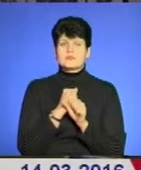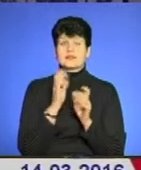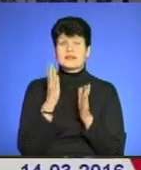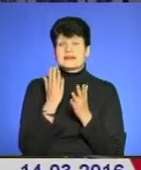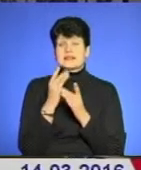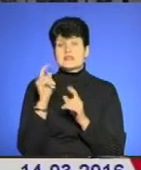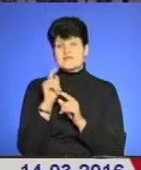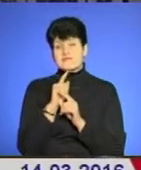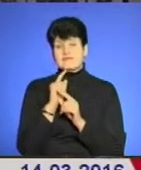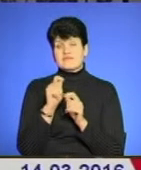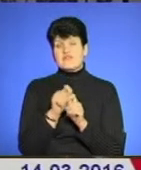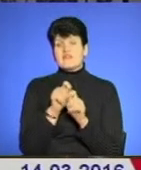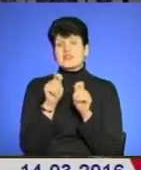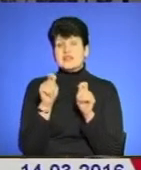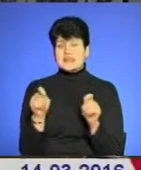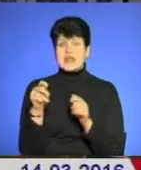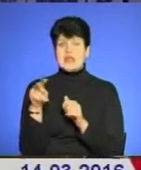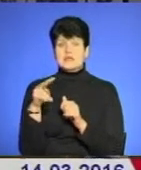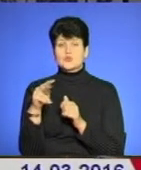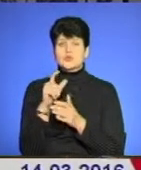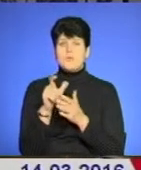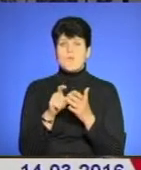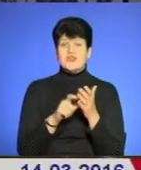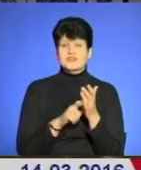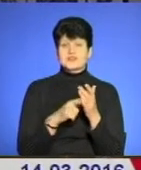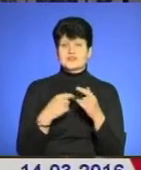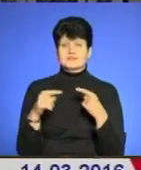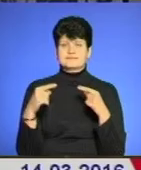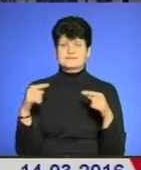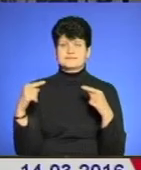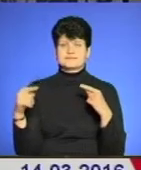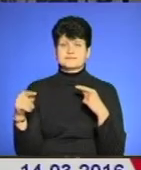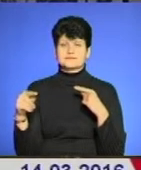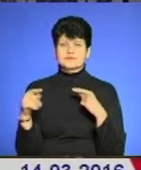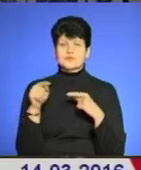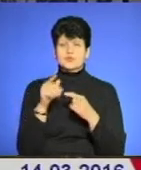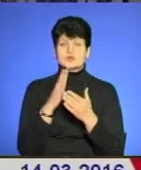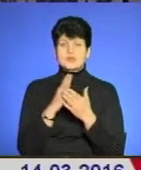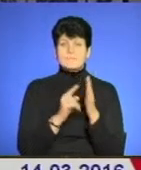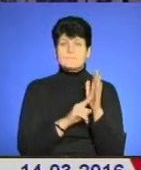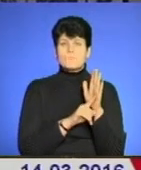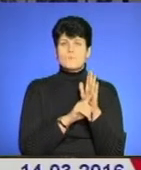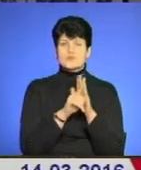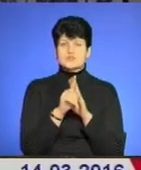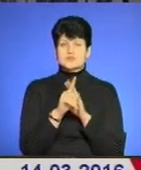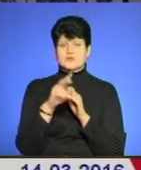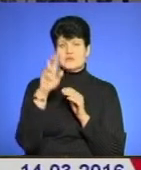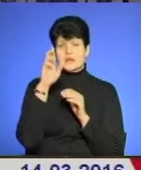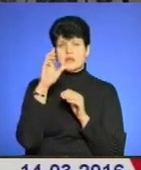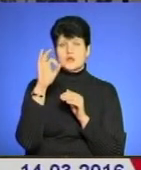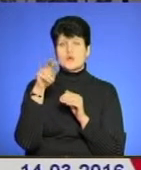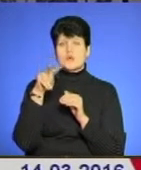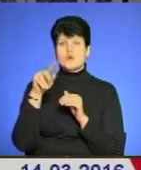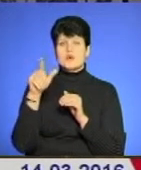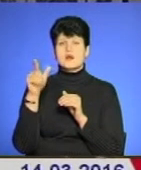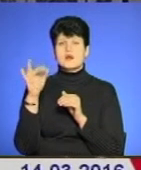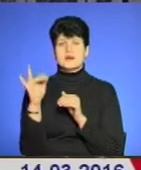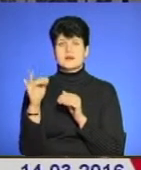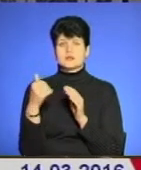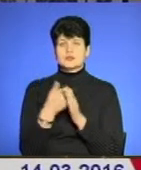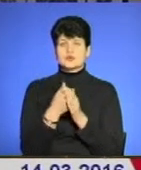відкриття літературні, поетичні і так далі. Тут є тут люди. Тут є початок від княгині Ольги